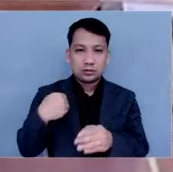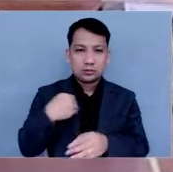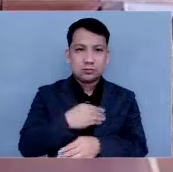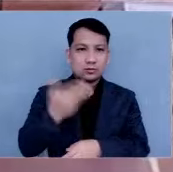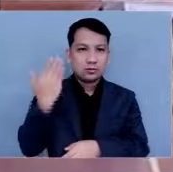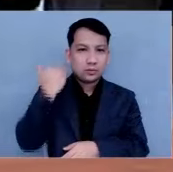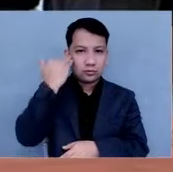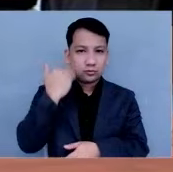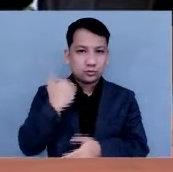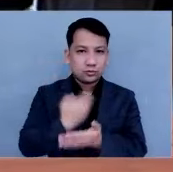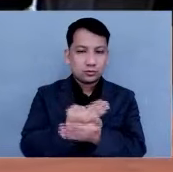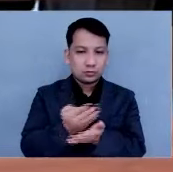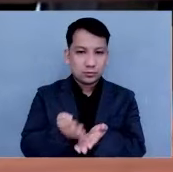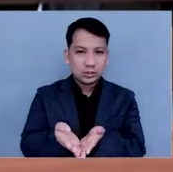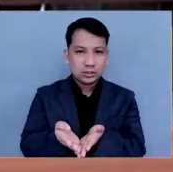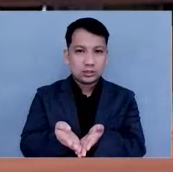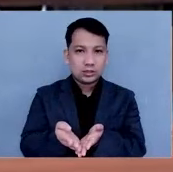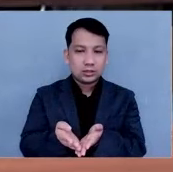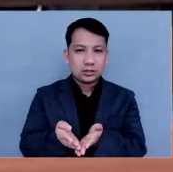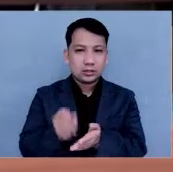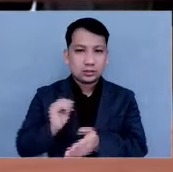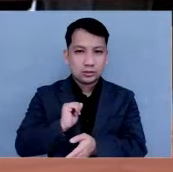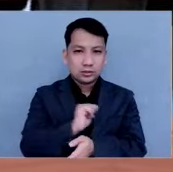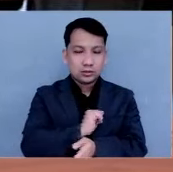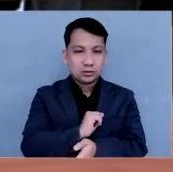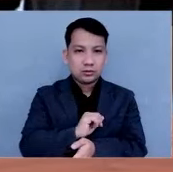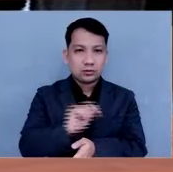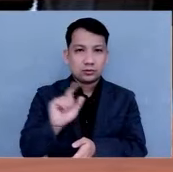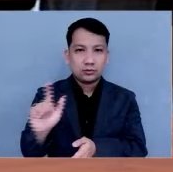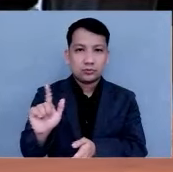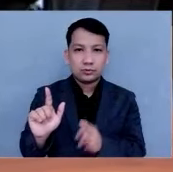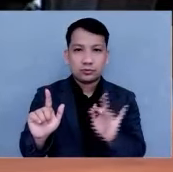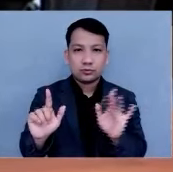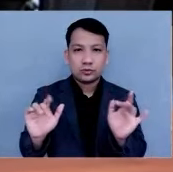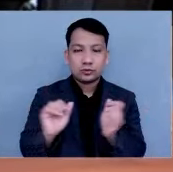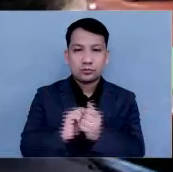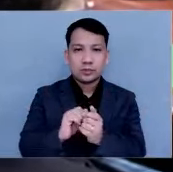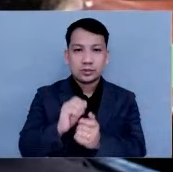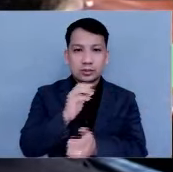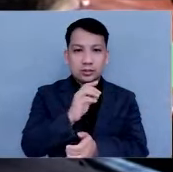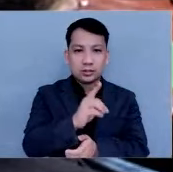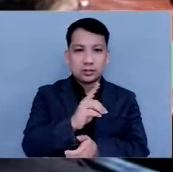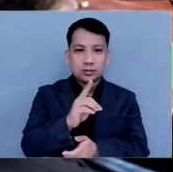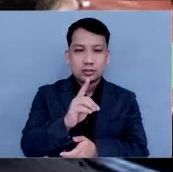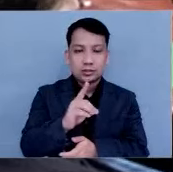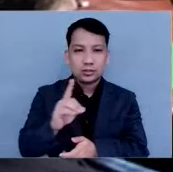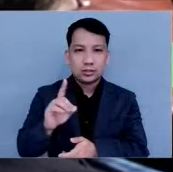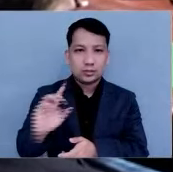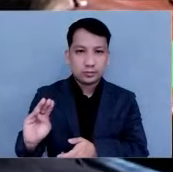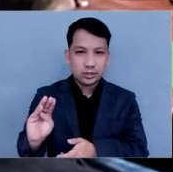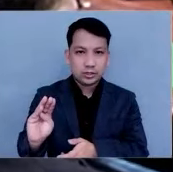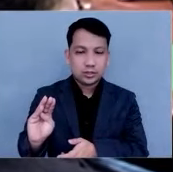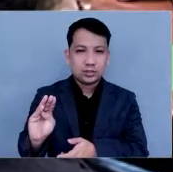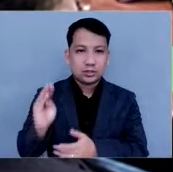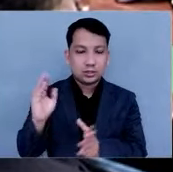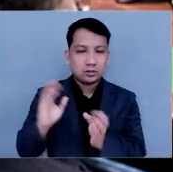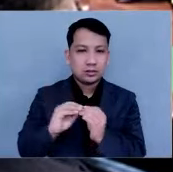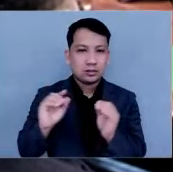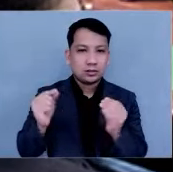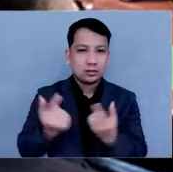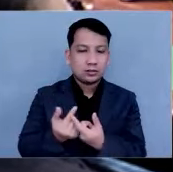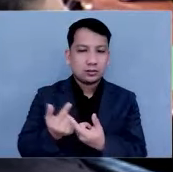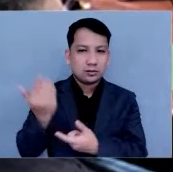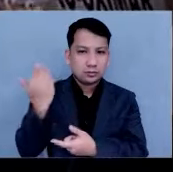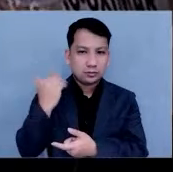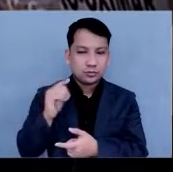taon sa pagdinig ng senado para sa 2025 budget ng ddb sinabi ni und secretary Earl Saavedra na noong